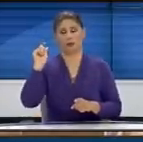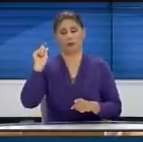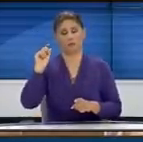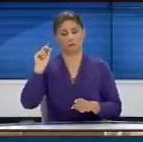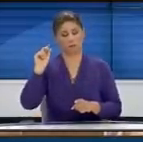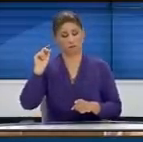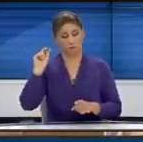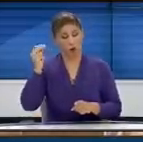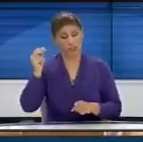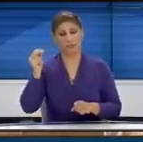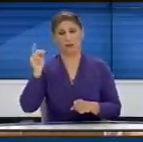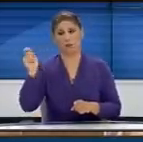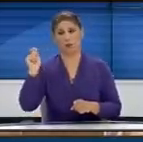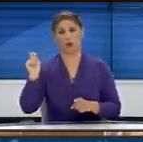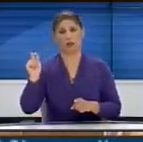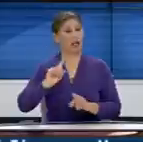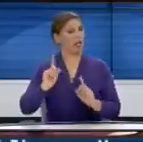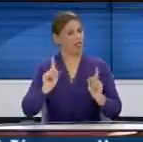Δεν είστε.